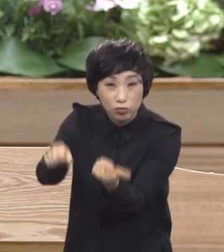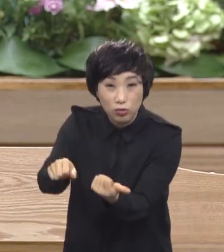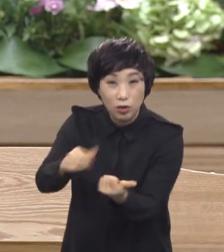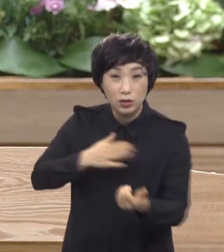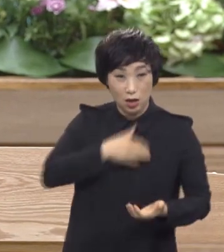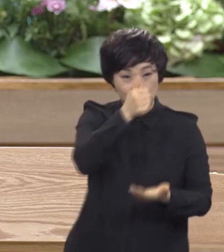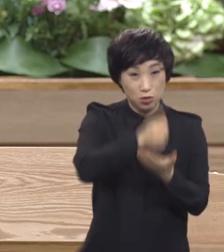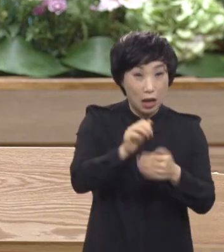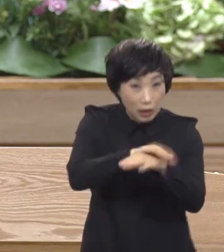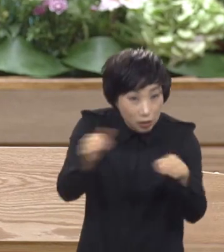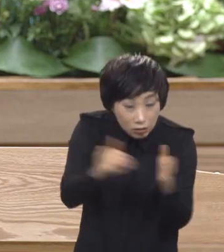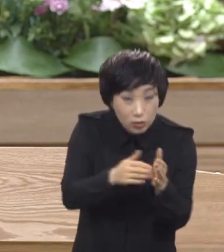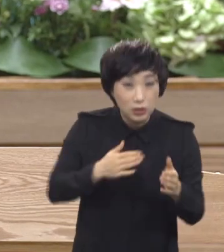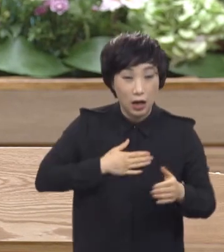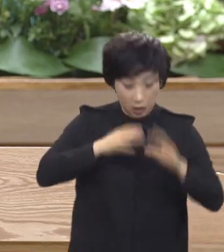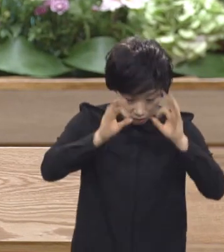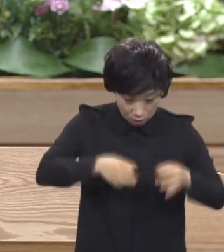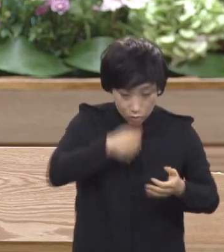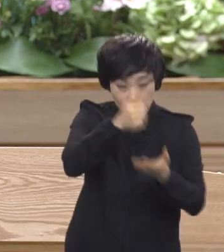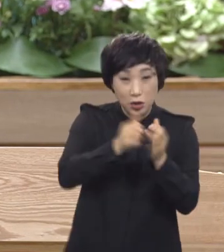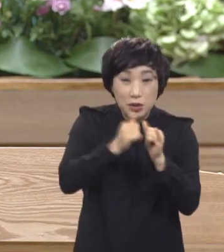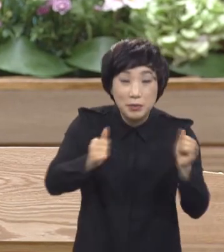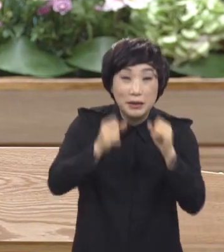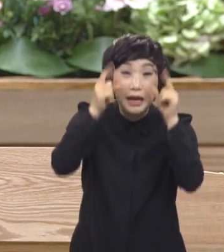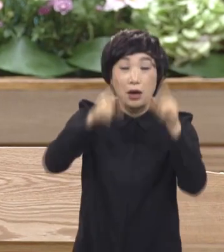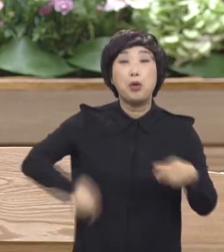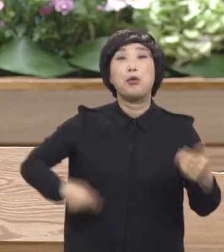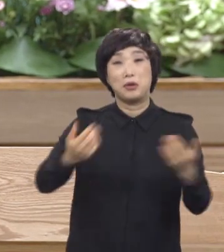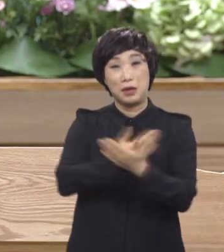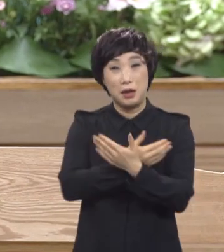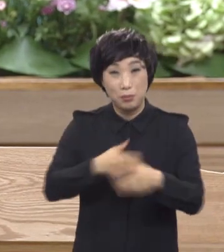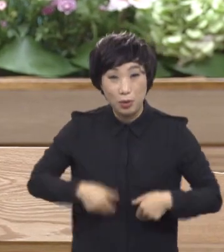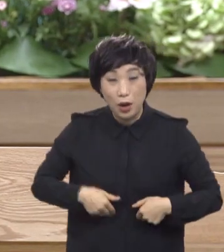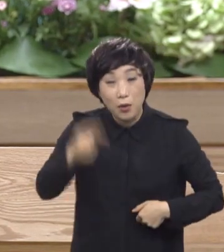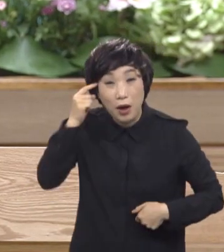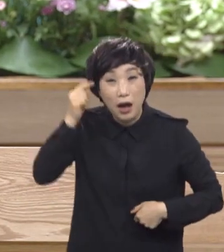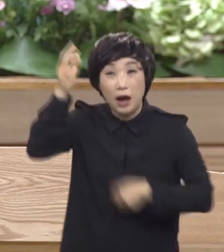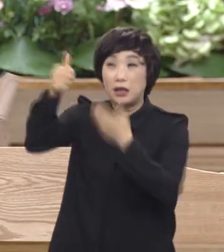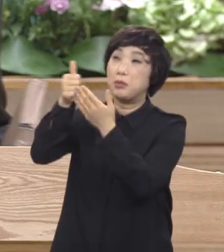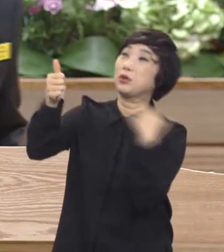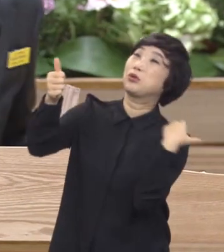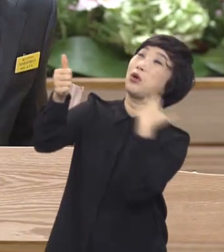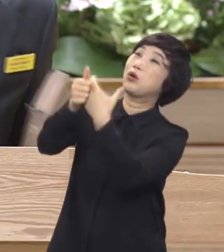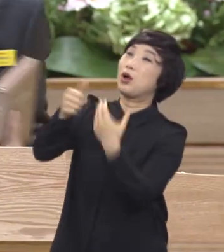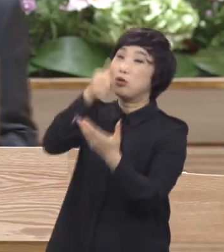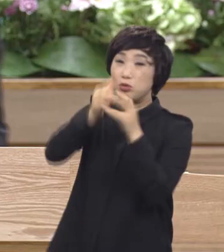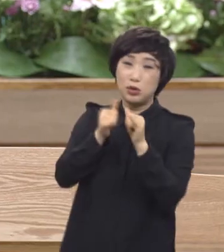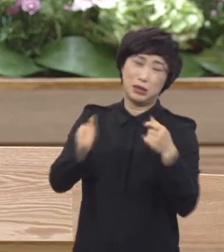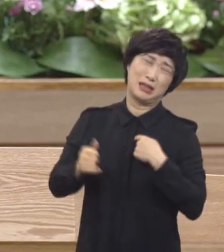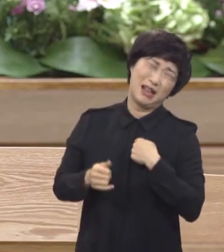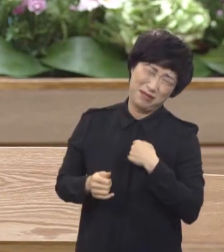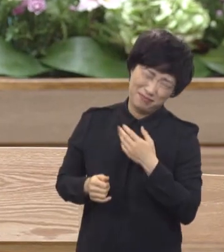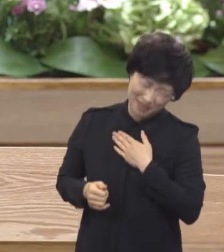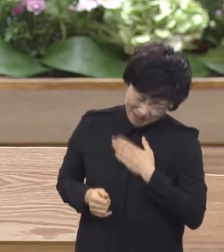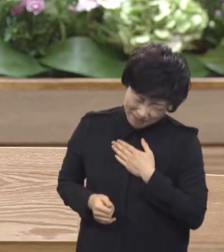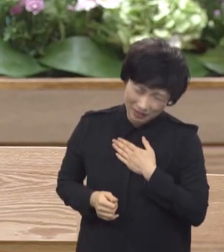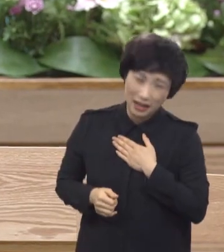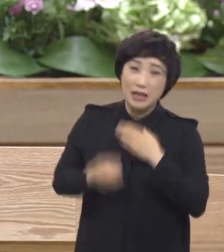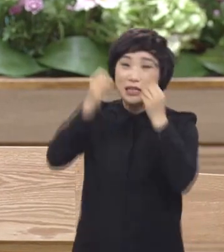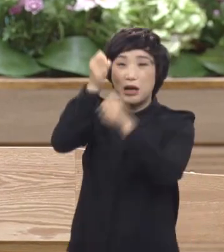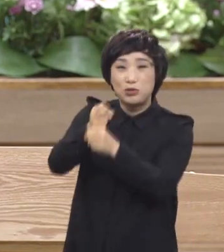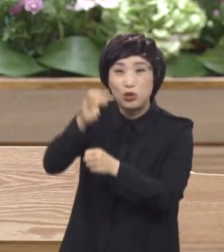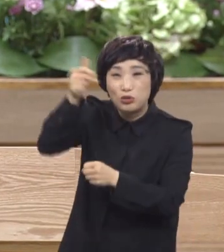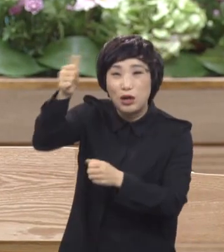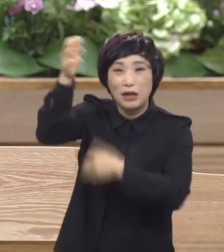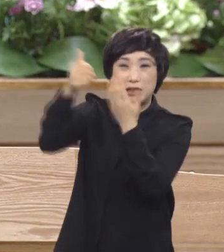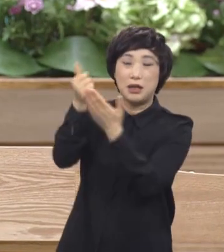죄인임을 깨닫고 회귀하라 누구에게 죄인이냐 하나님을 도전한 죄인이라 이 말이오 창조자를